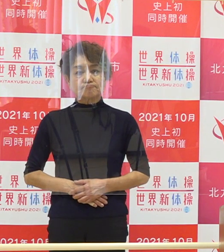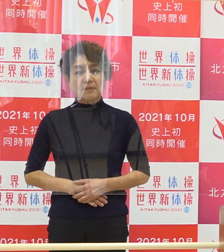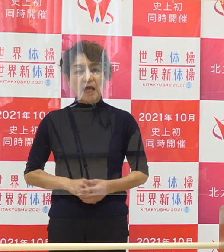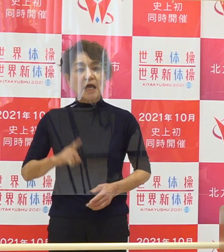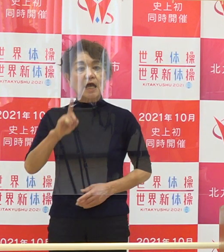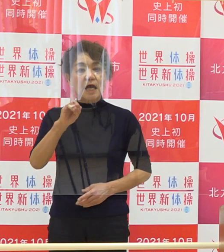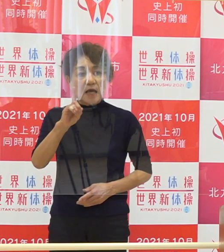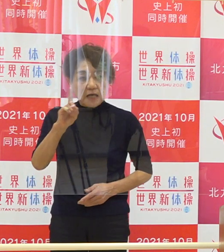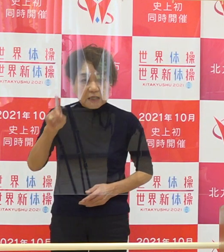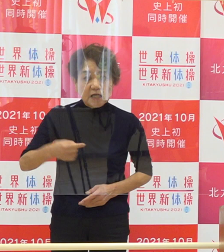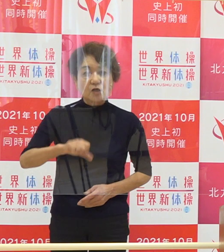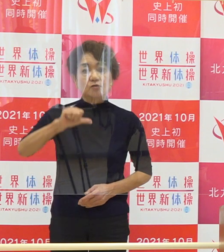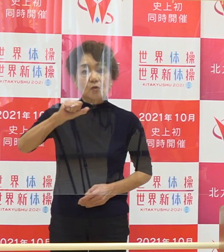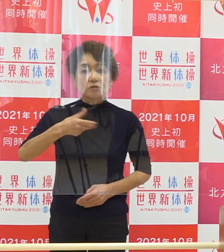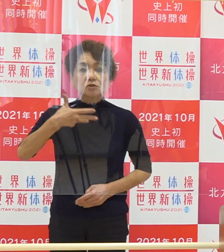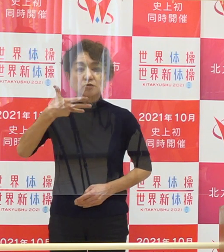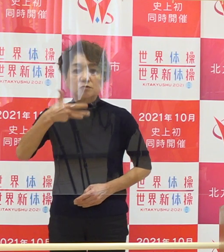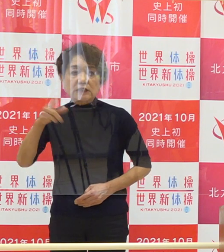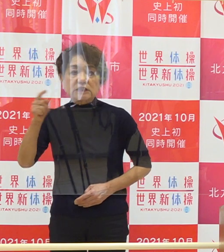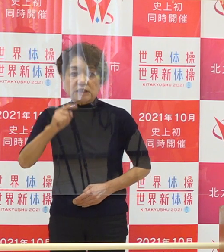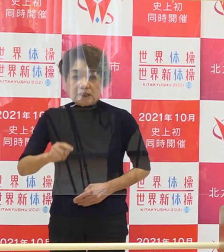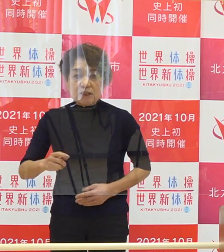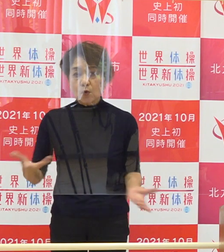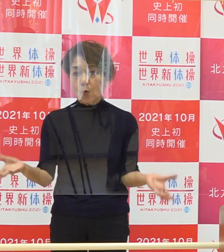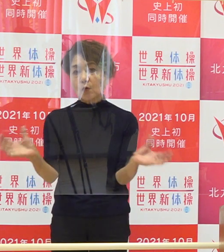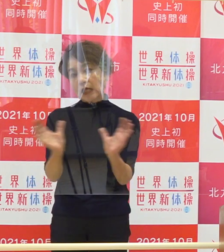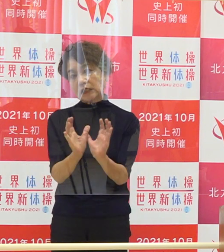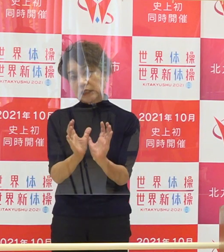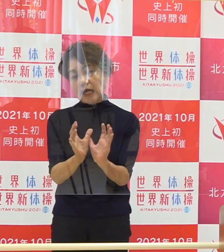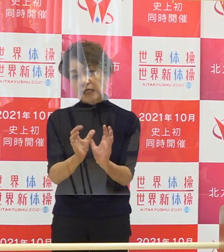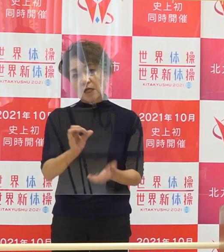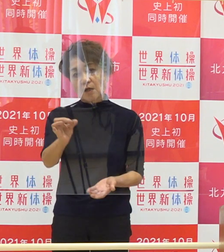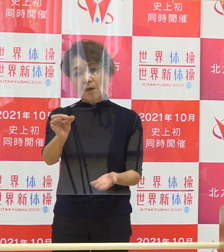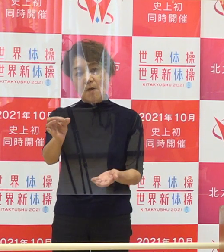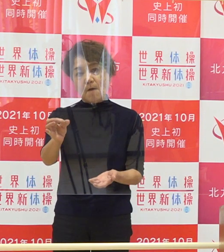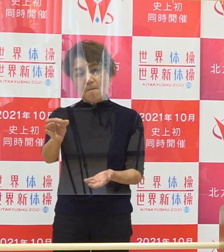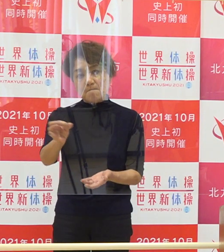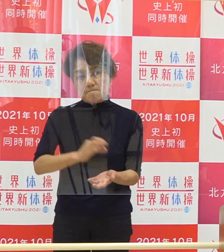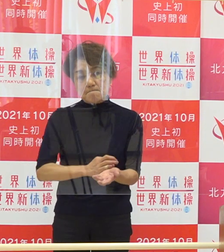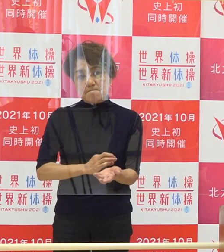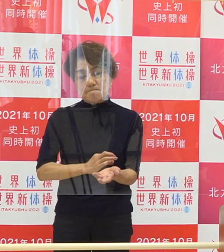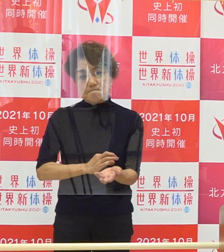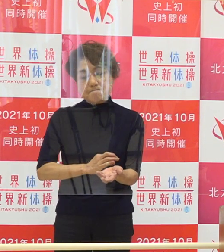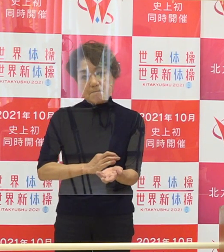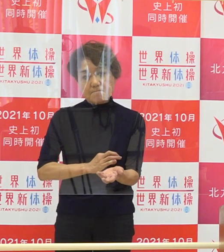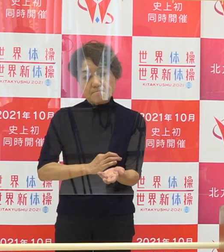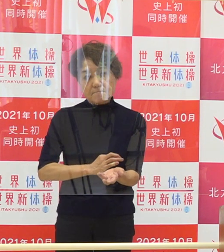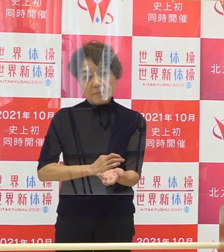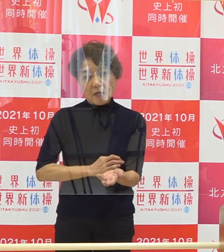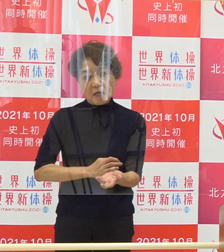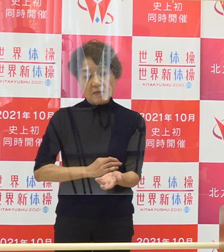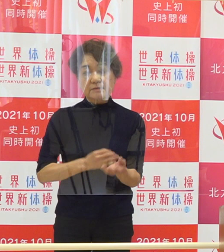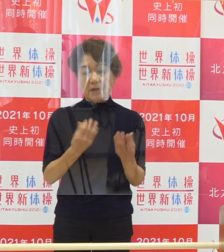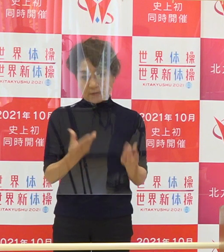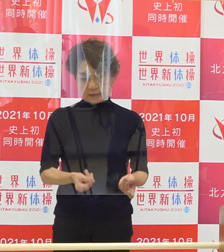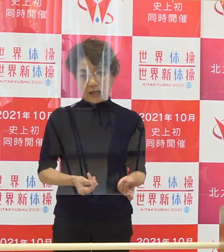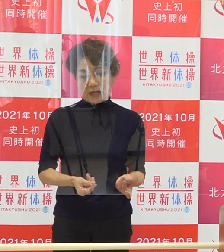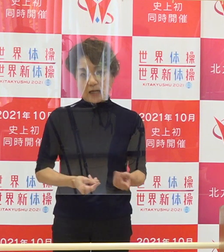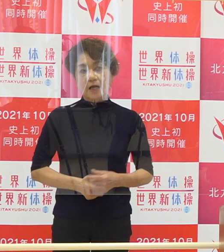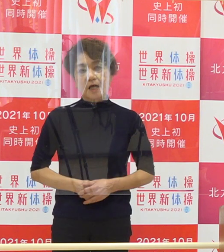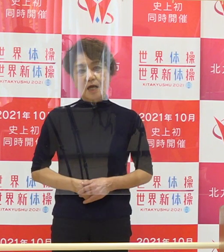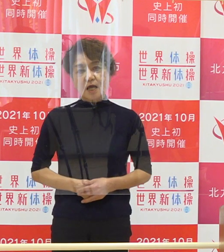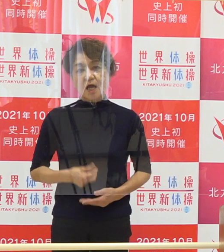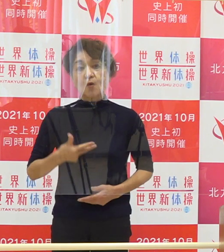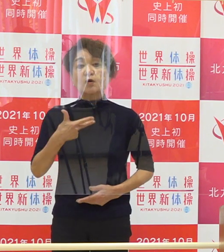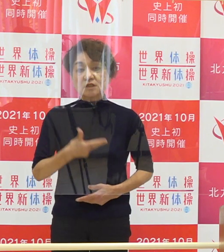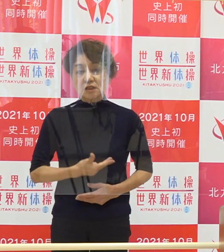158人団体の方々にご購入いただきましたが、そのうち今回対象を広げた本市を応